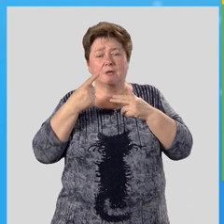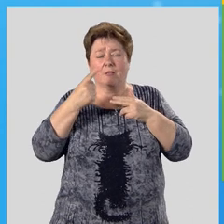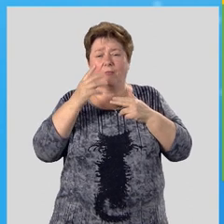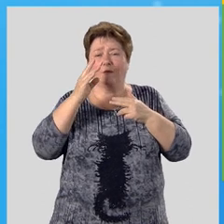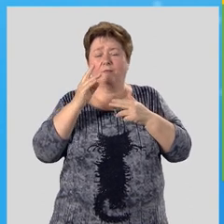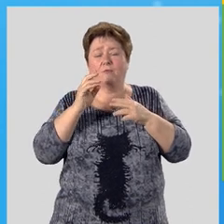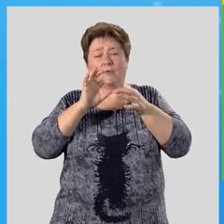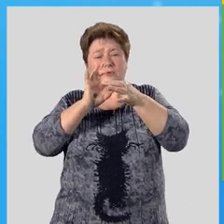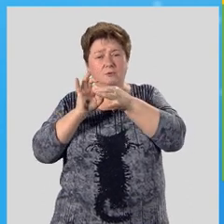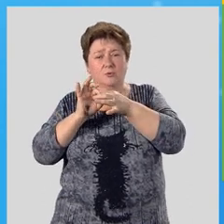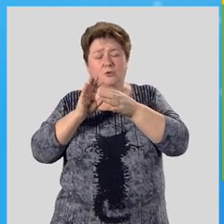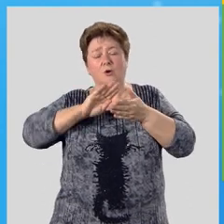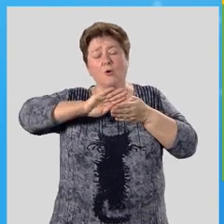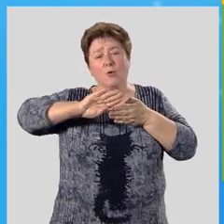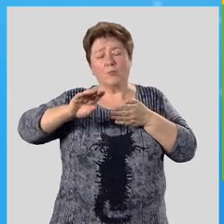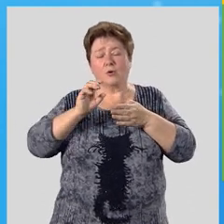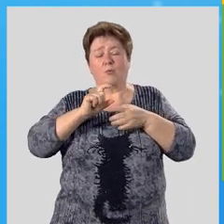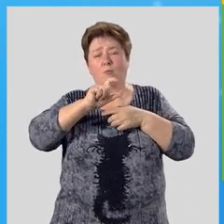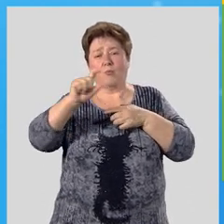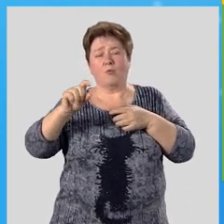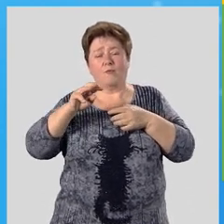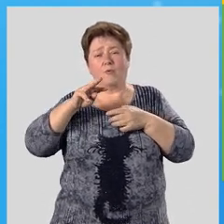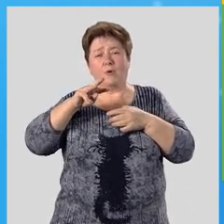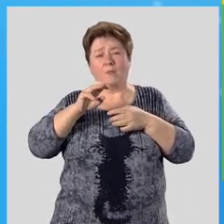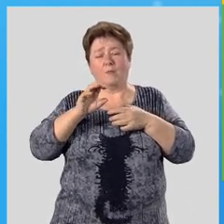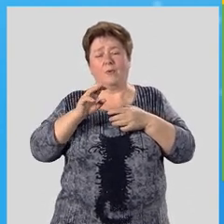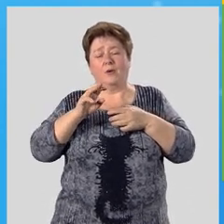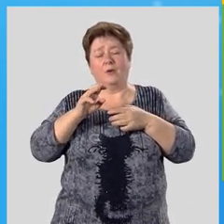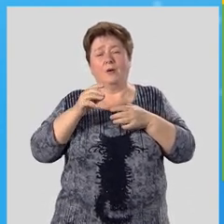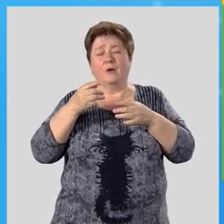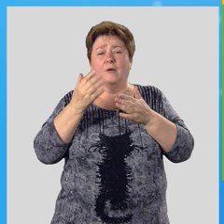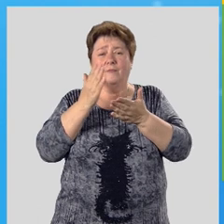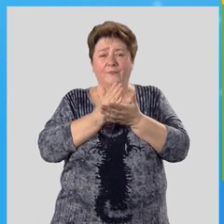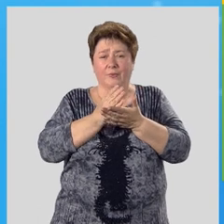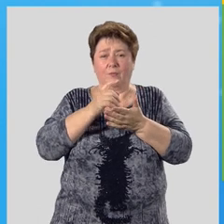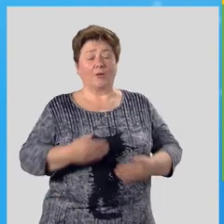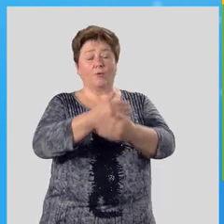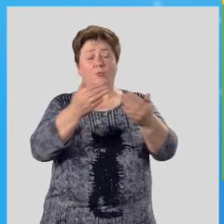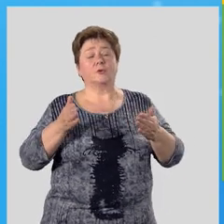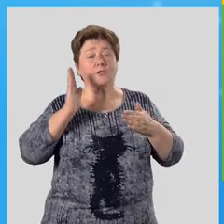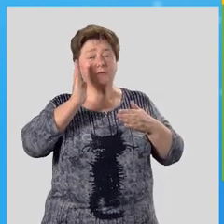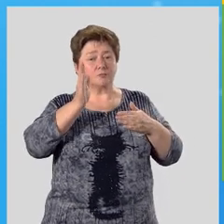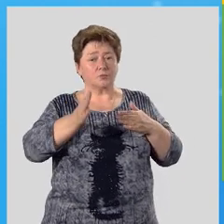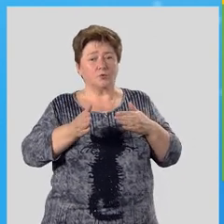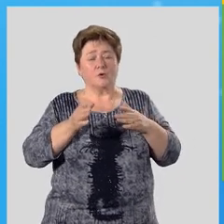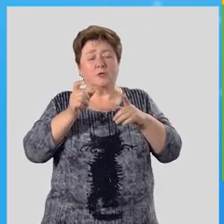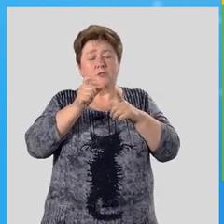одного нуклеотида. Уберем букву «М» в исходном предложении. У нас